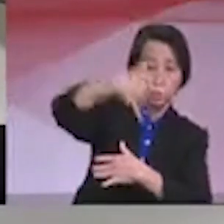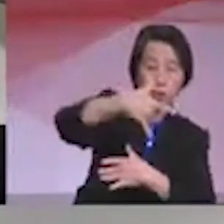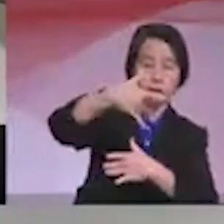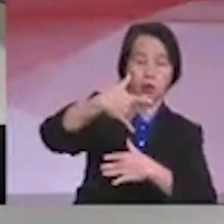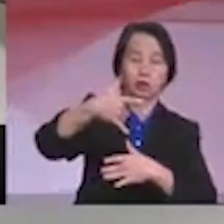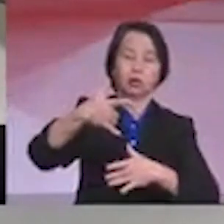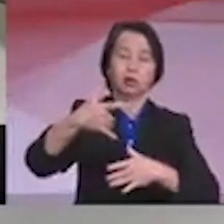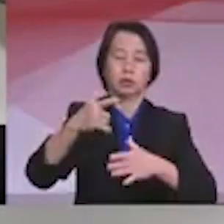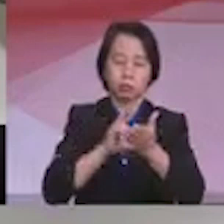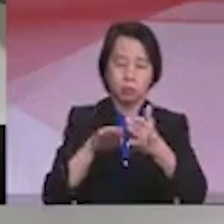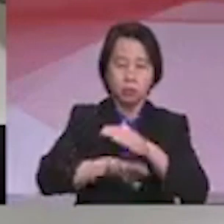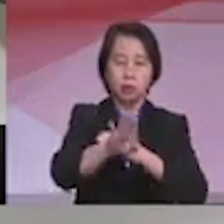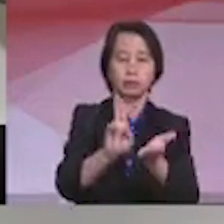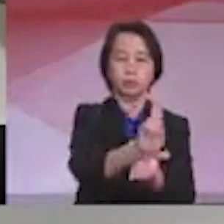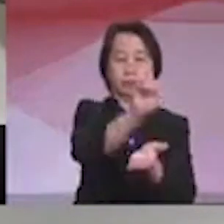secara fizikal